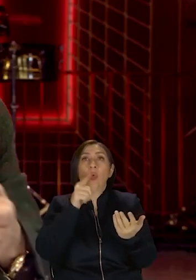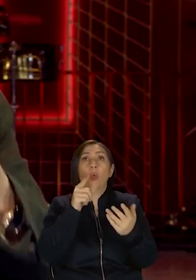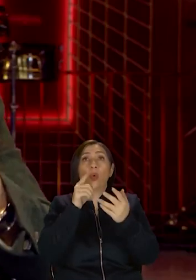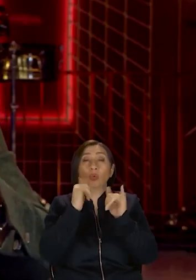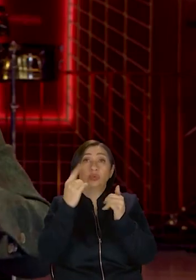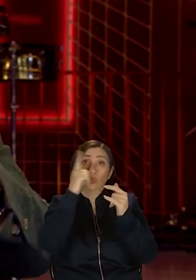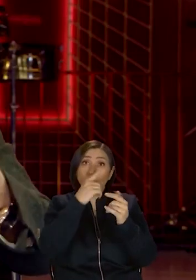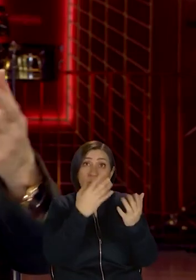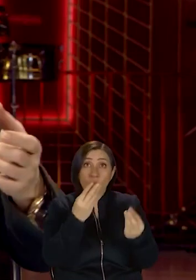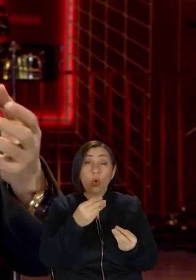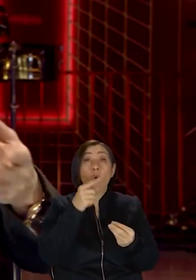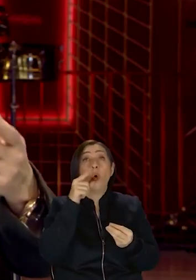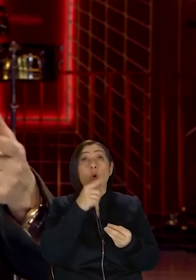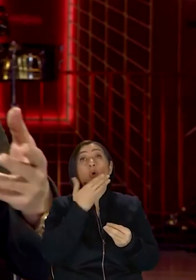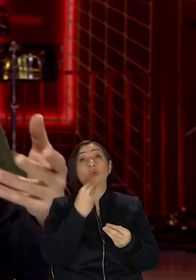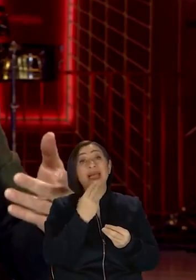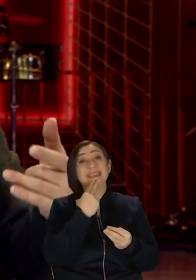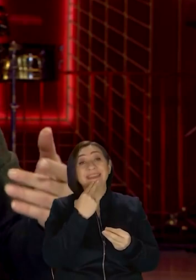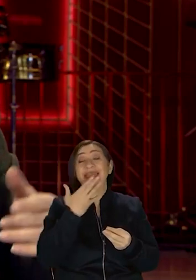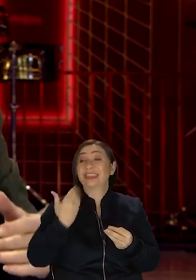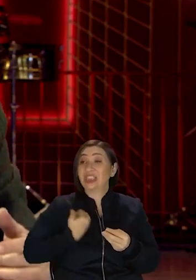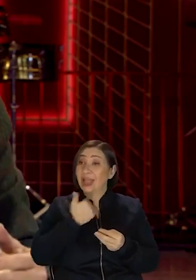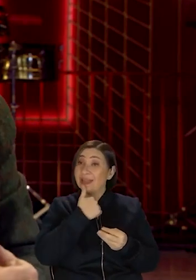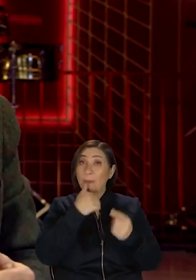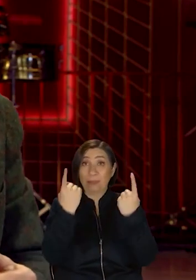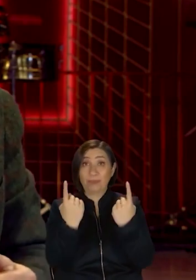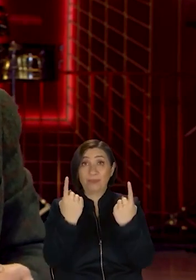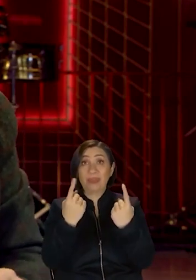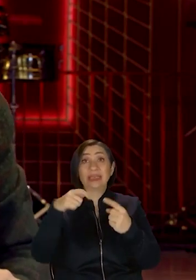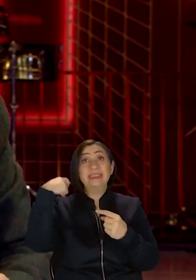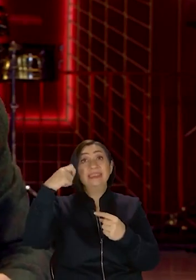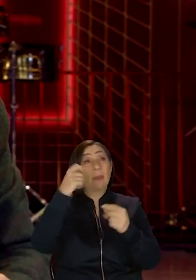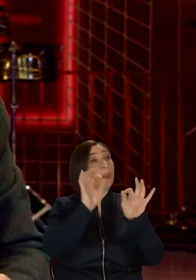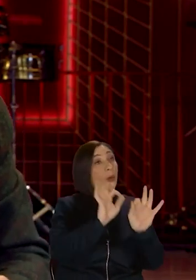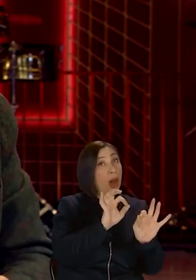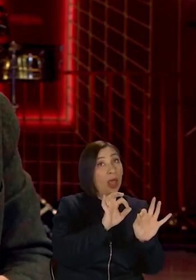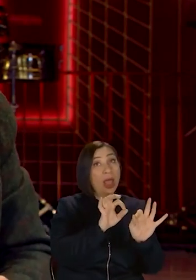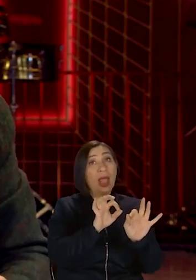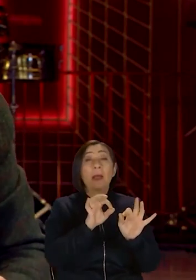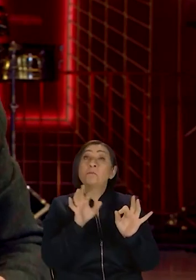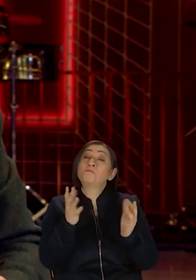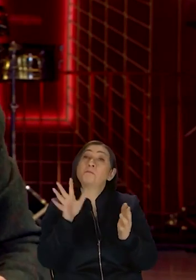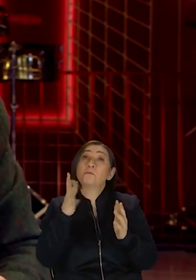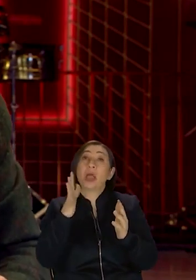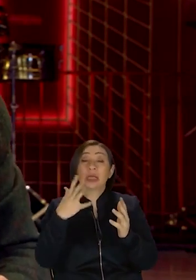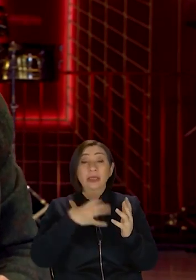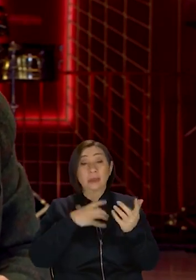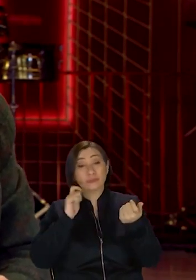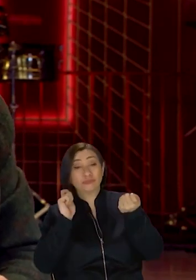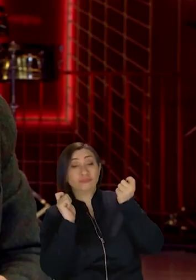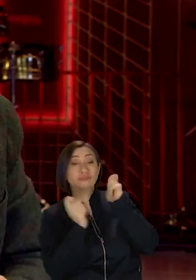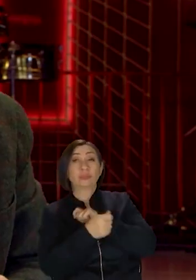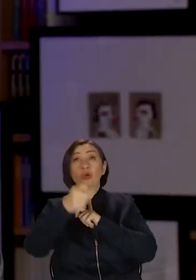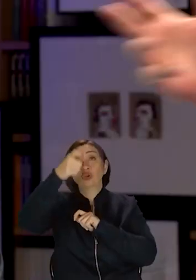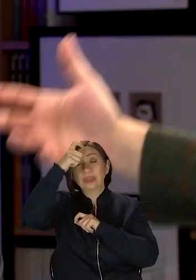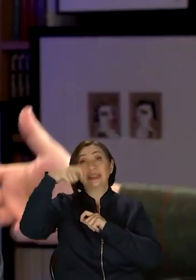sayesinde oluyor. Ha tabii ki o güzel kız ya da yakışıklı çocuk sinemada da böyledir. Ondan sonra belki evrim geçiriyor, değişiyor